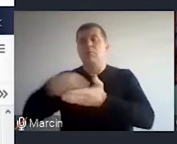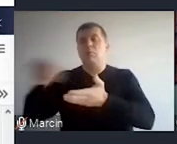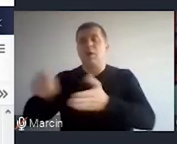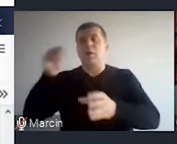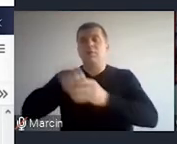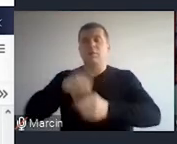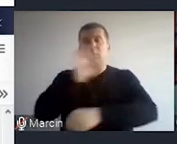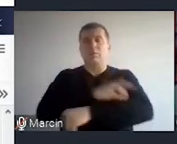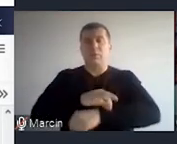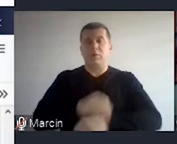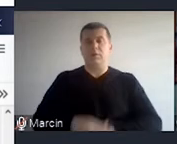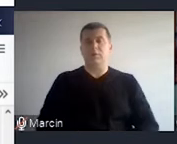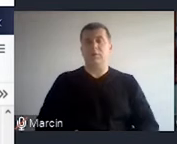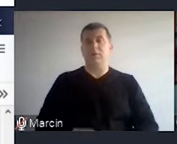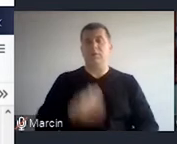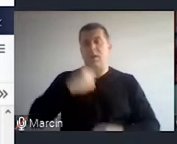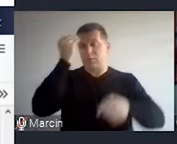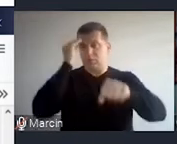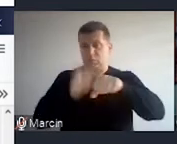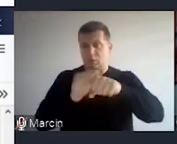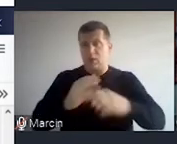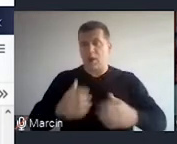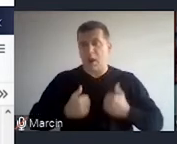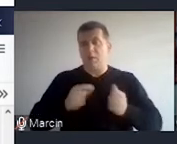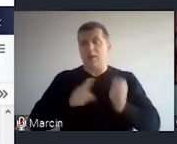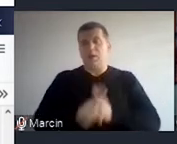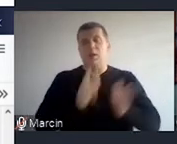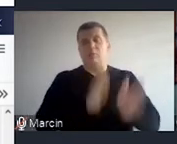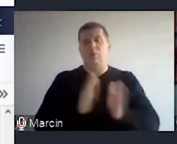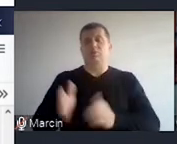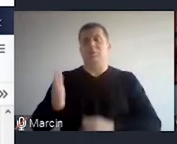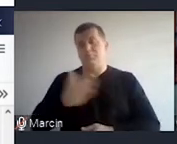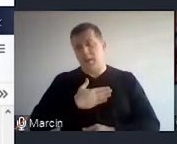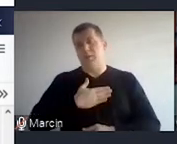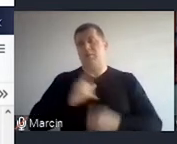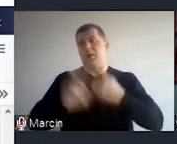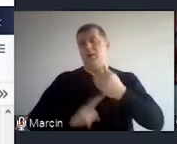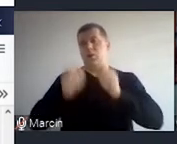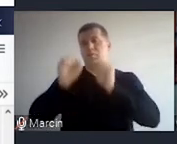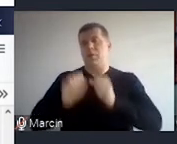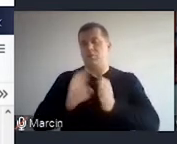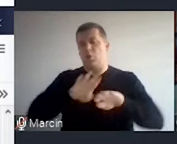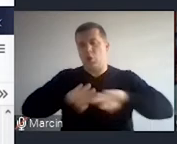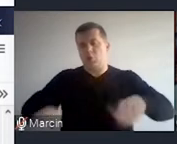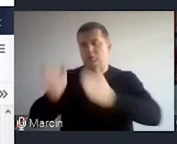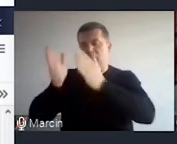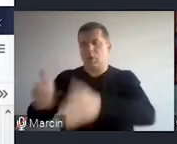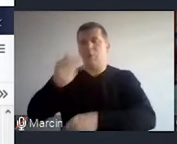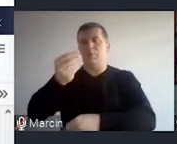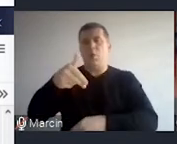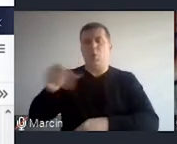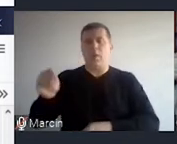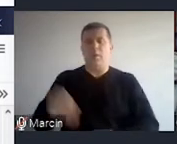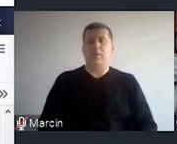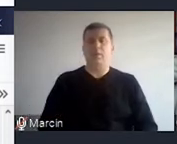projekcie. Natomiast ja sugeruję, żeby jednak dla porządku mieć ten rachunek bankowy i z niego wydawać pieniądze. Natomiast